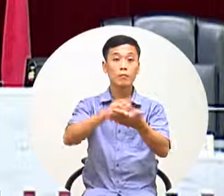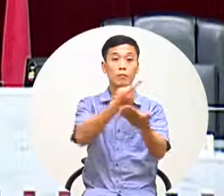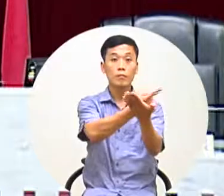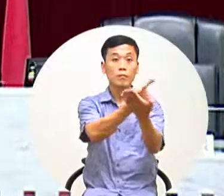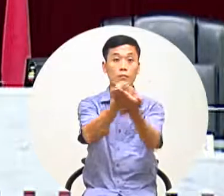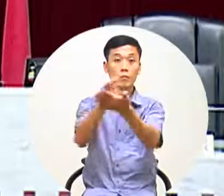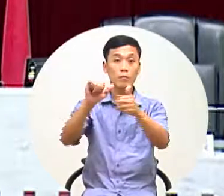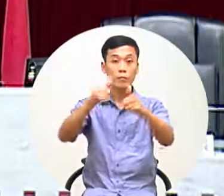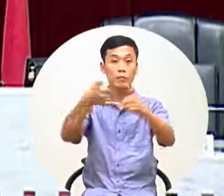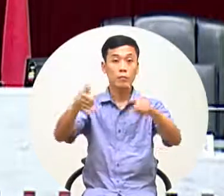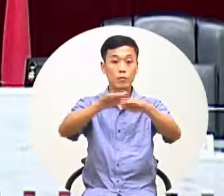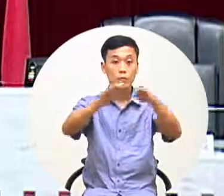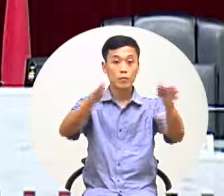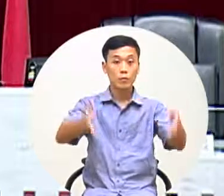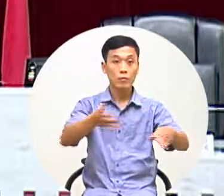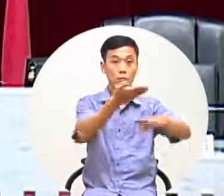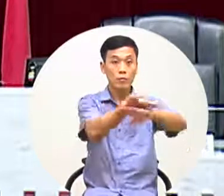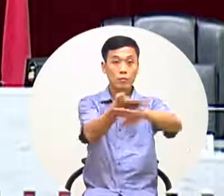阅。